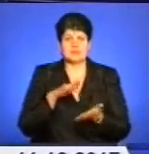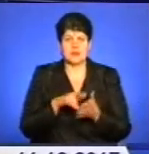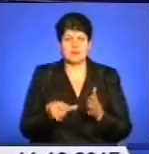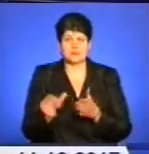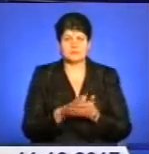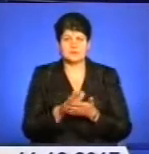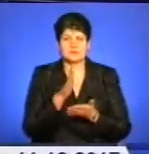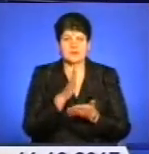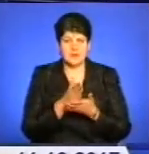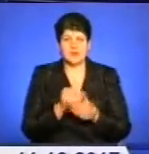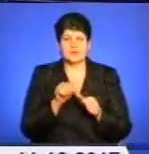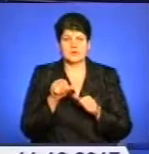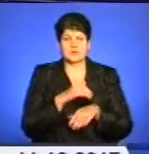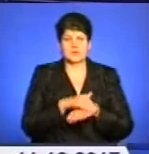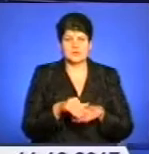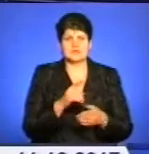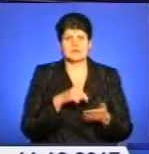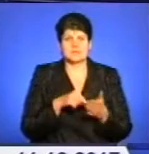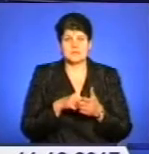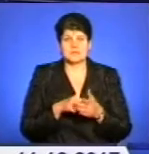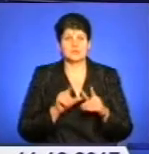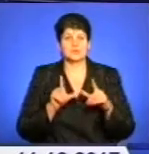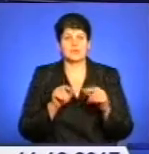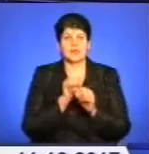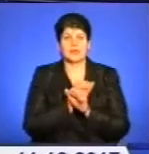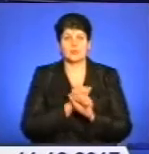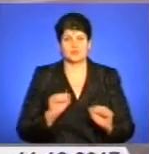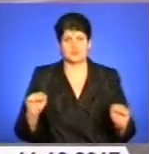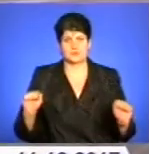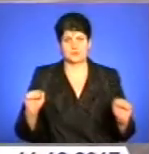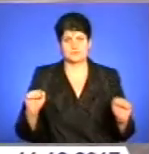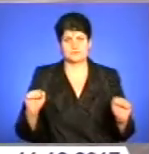Проте деякими вулицями Тернополя проїхати неможливо.